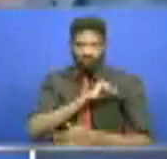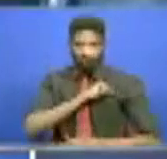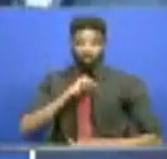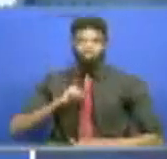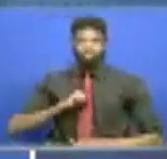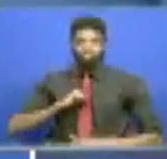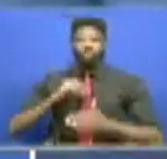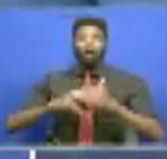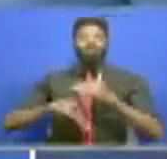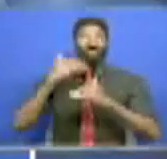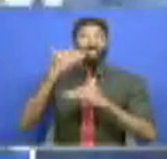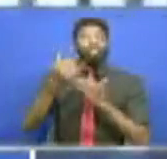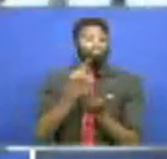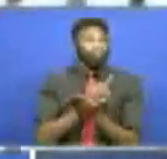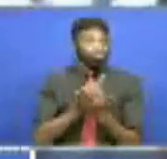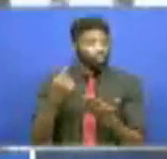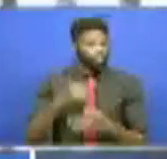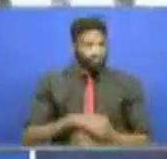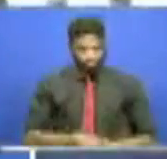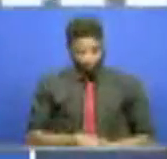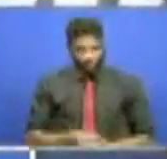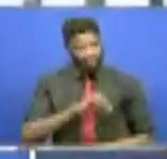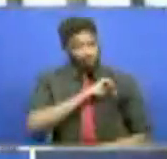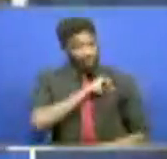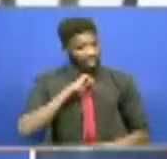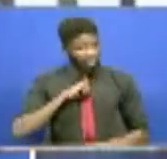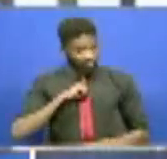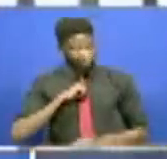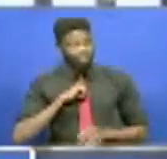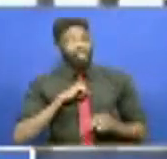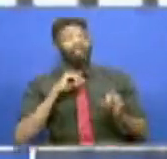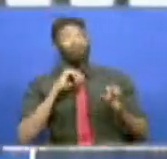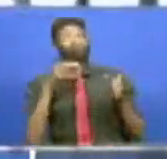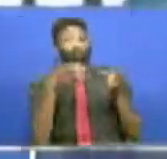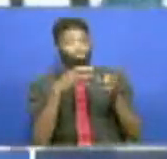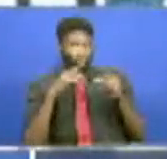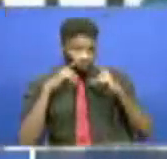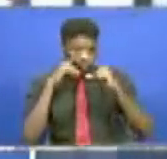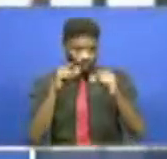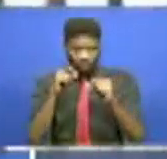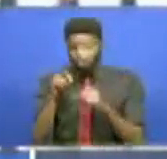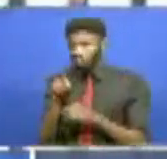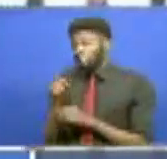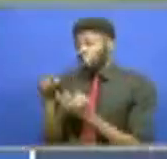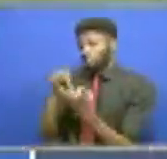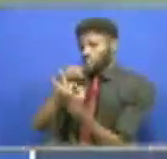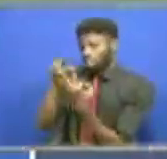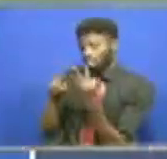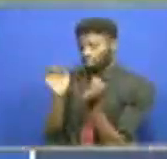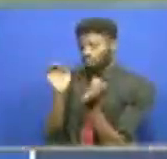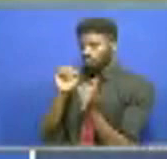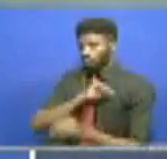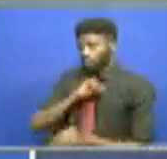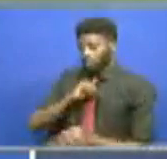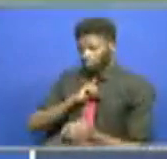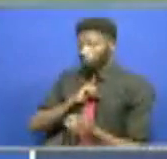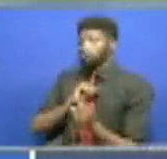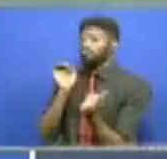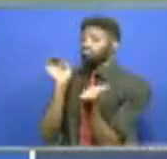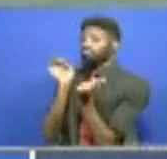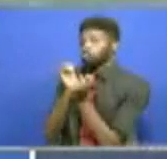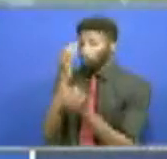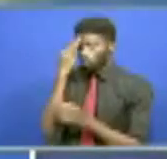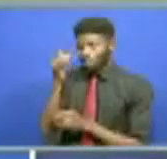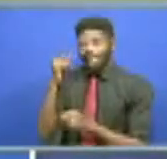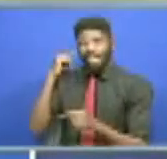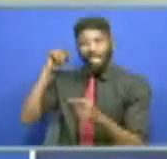ijayo. Maseneta wamedai kuwa kukamatwa kwa wenzao ni hatua ya kuwanyima haki ya kupiga kura ya kuamua kuhusu